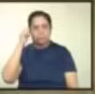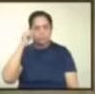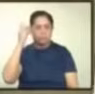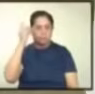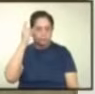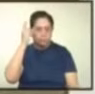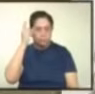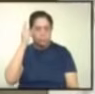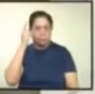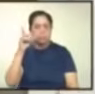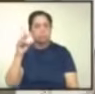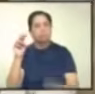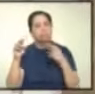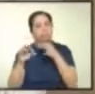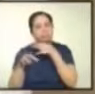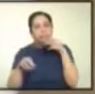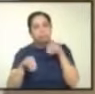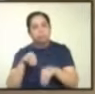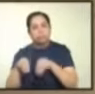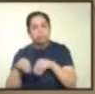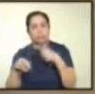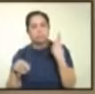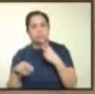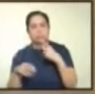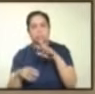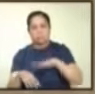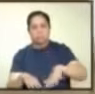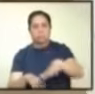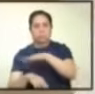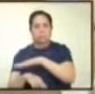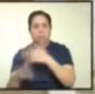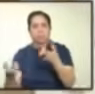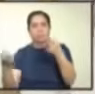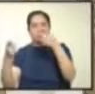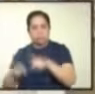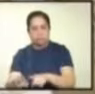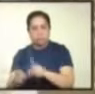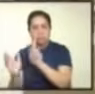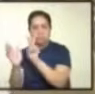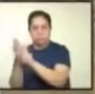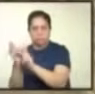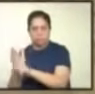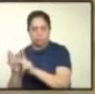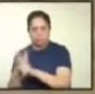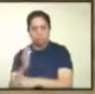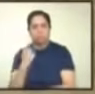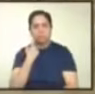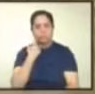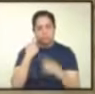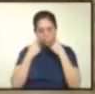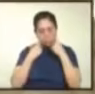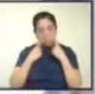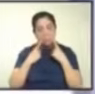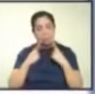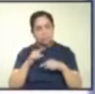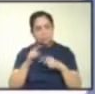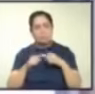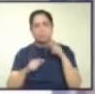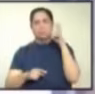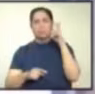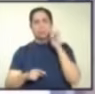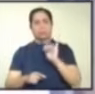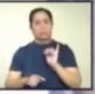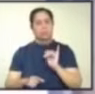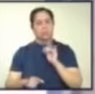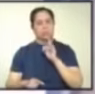Dilon na isa lang daw magsasaka sa bayan ng Ampatuan kung saan naganap ang massacre. Kanina, naiiyak ako kanina nung nalaman ko na ano eh,